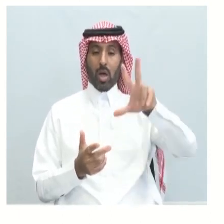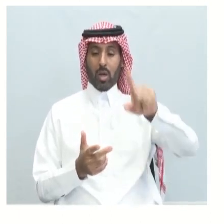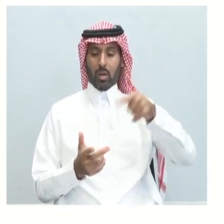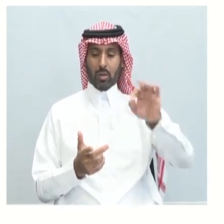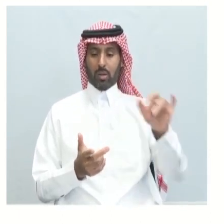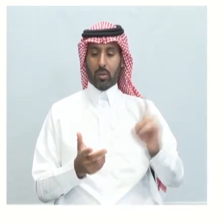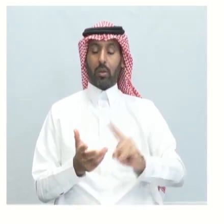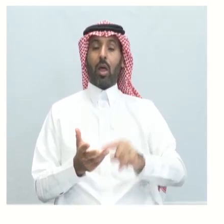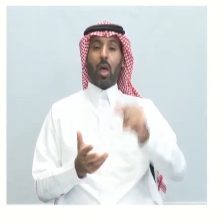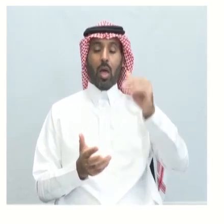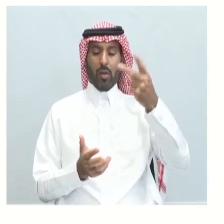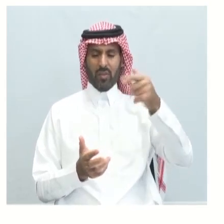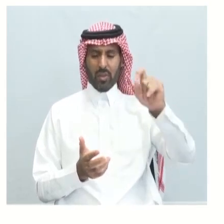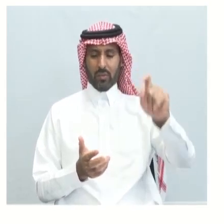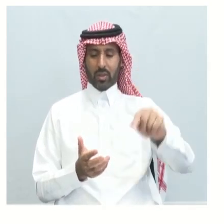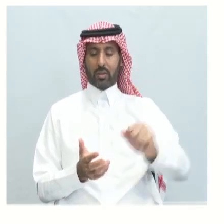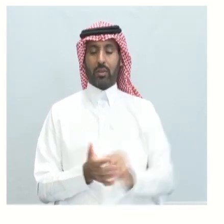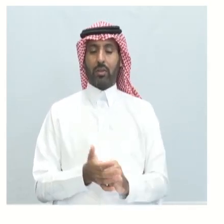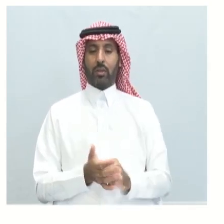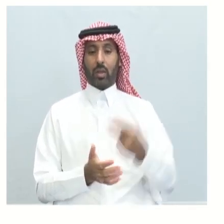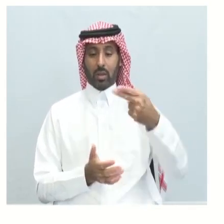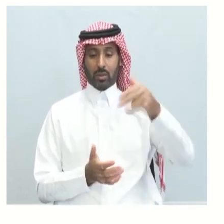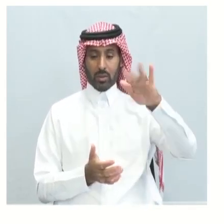واقليم عفيف وعسير واقليم